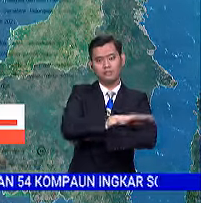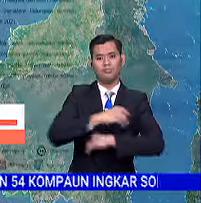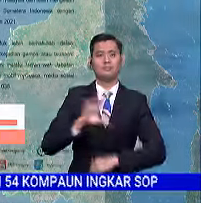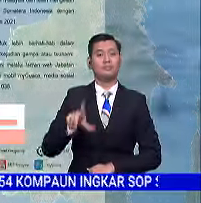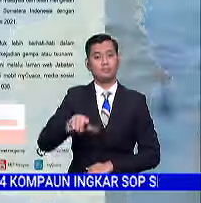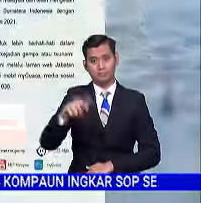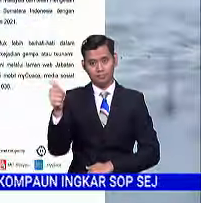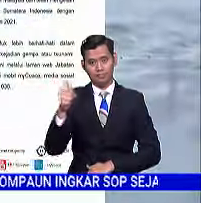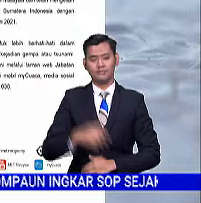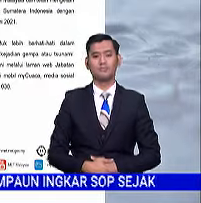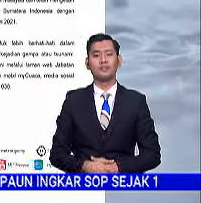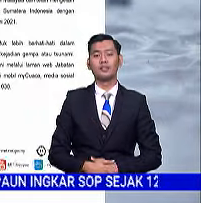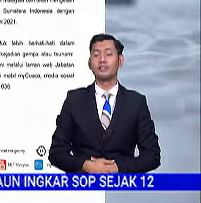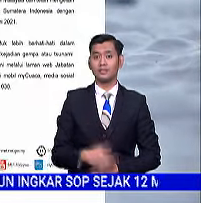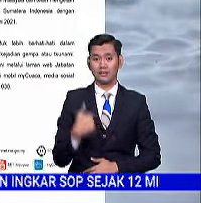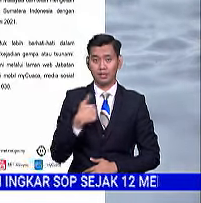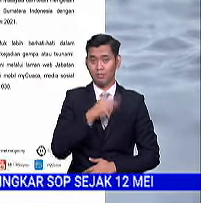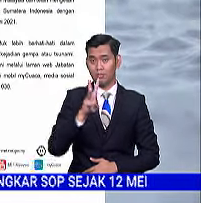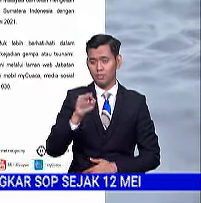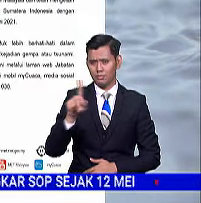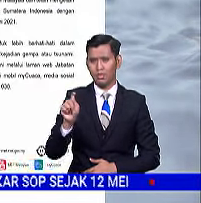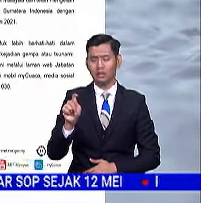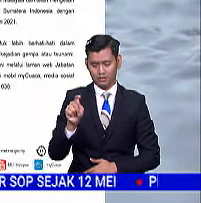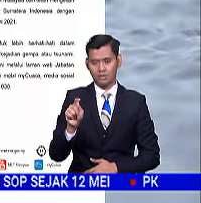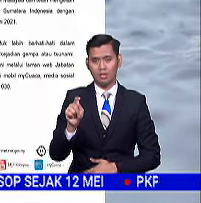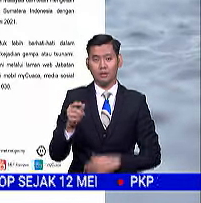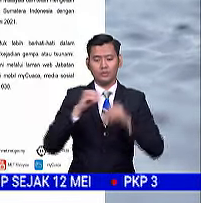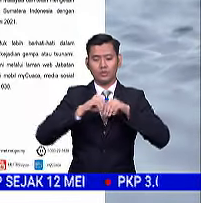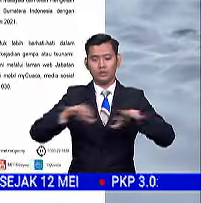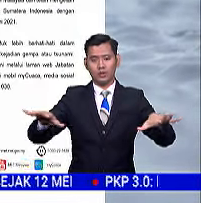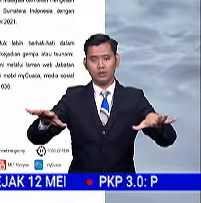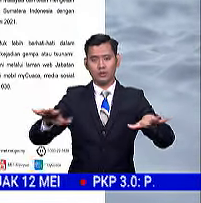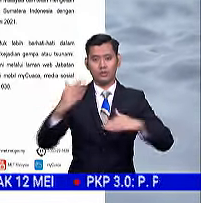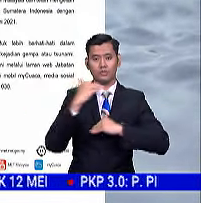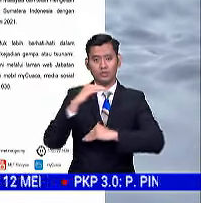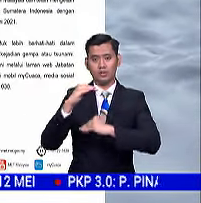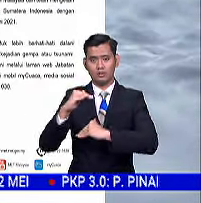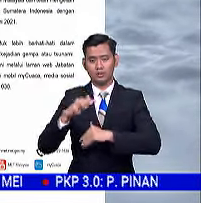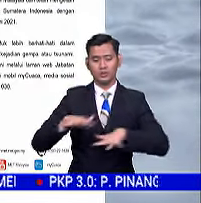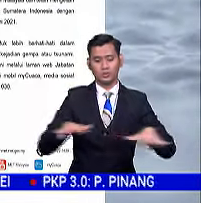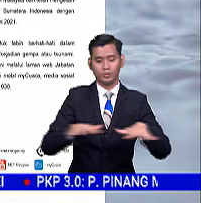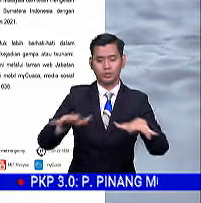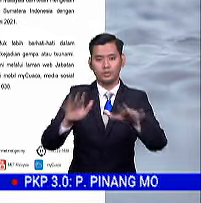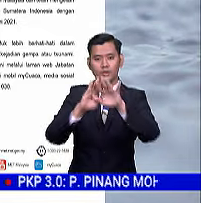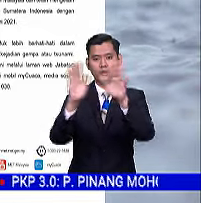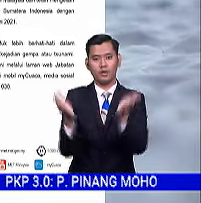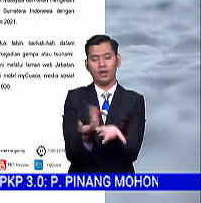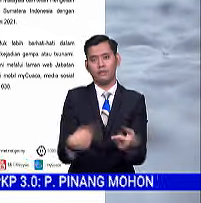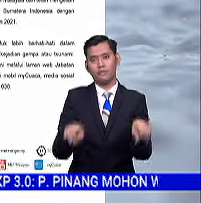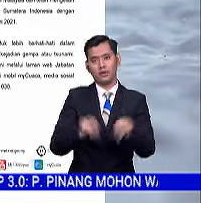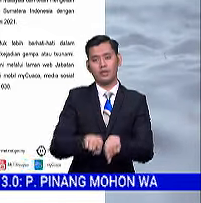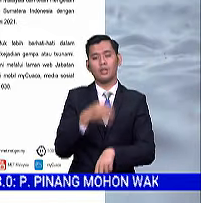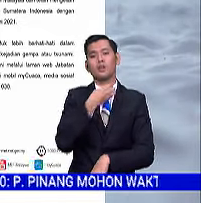akhir sekali pihak kami juga mengambil maklum mengenai penularan MSS mengenai Kejadian gempa bumi yang aku nanya berlaku disekitar